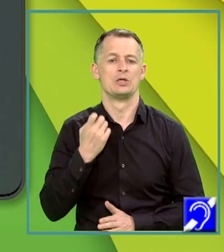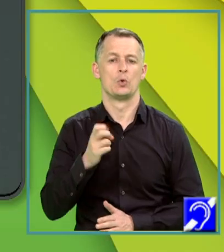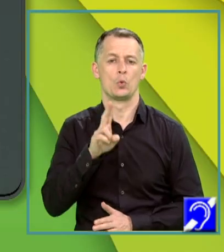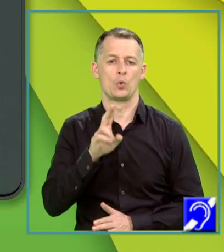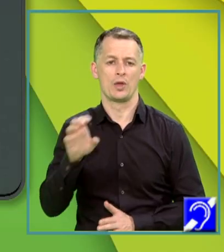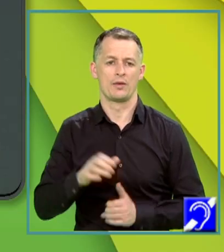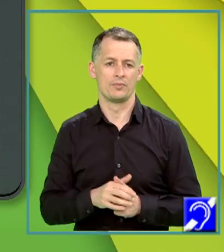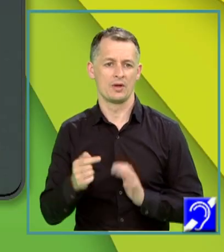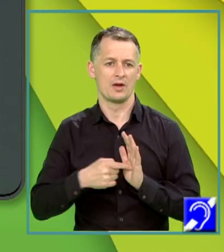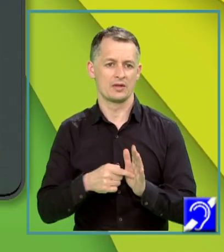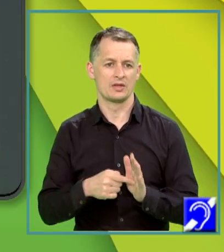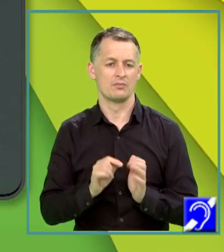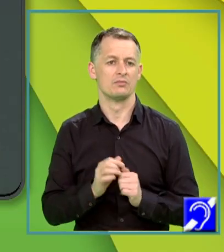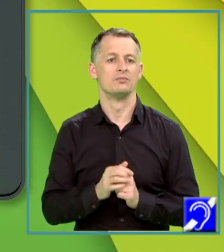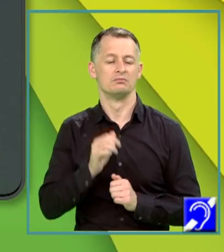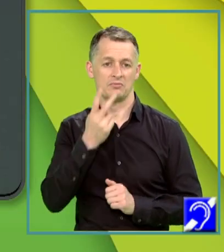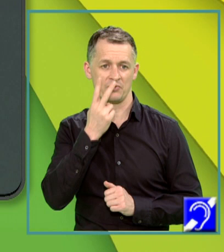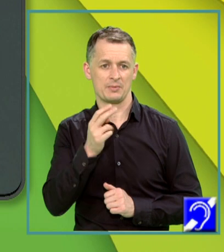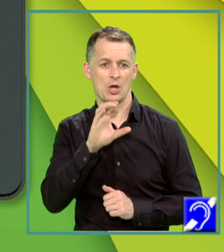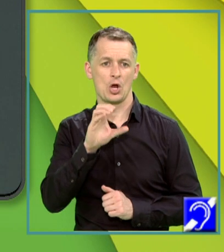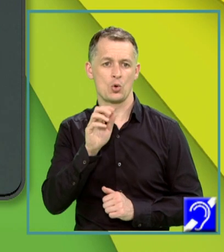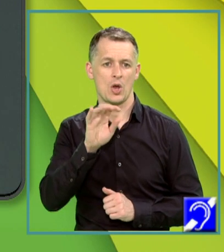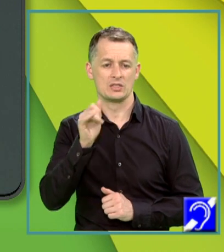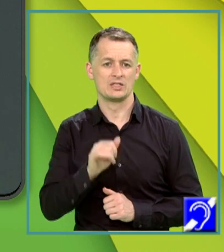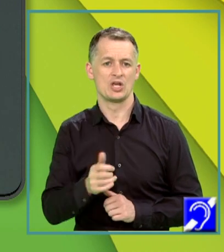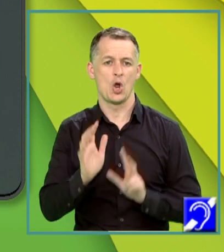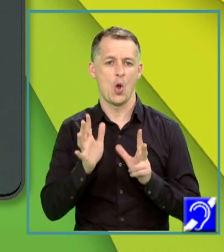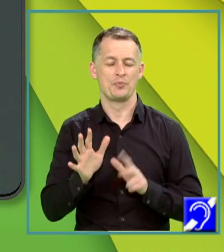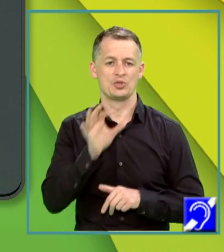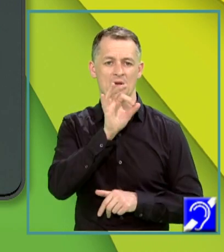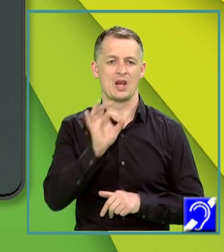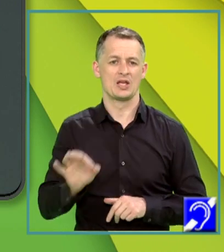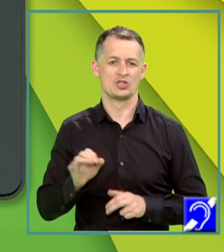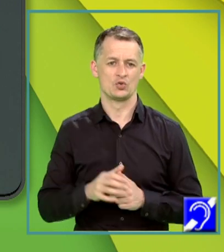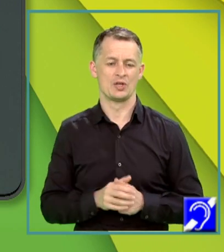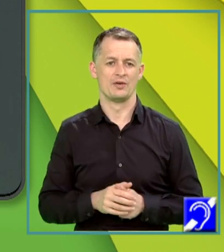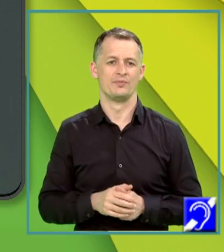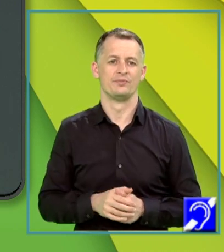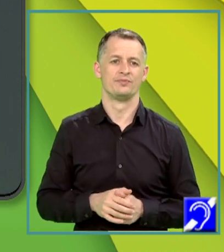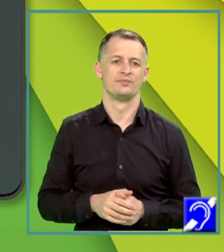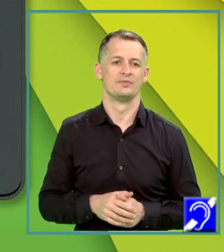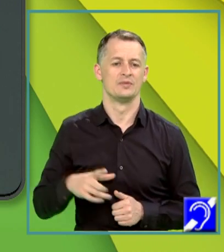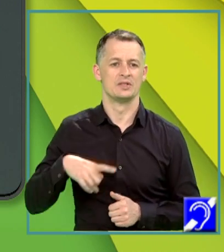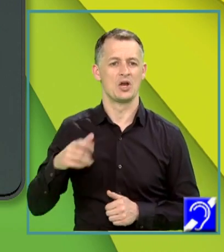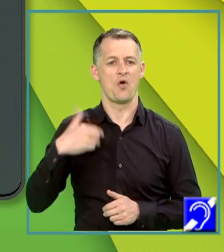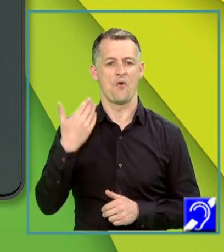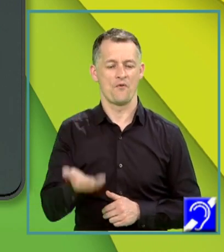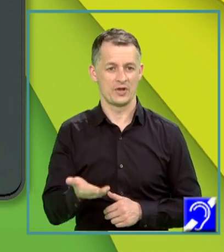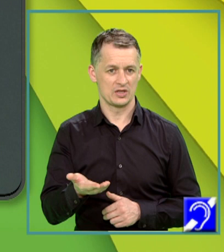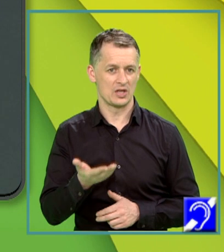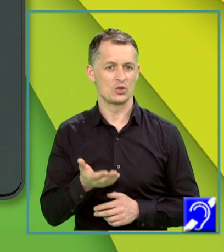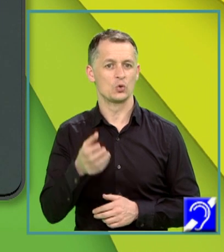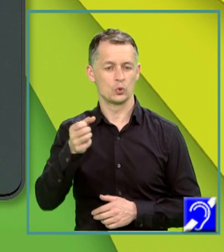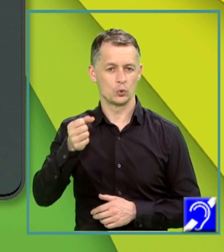observăm Croația aproximativ 18% Din produsul intern brut al țării este oferit de turism în timp ce